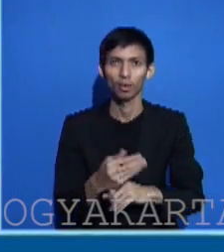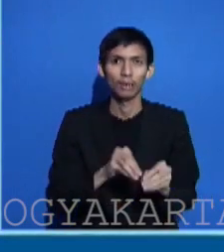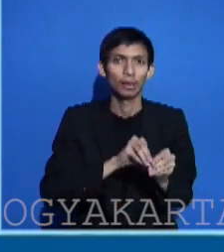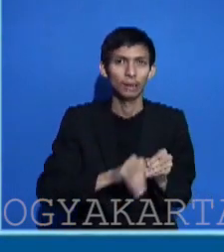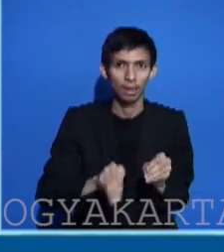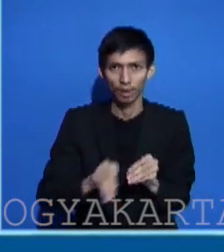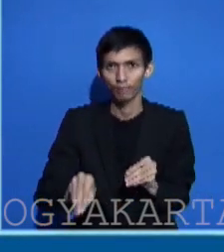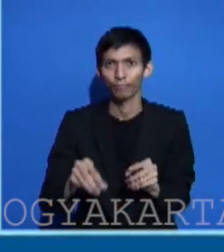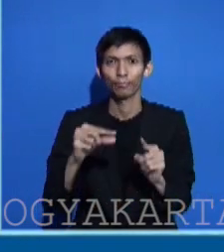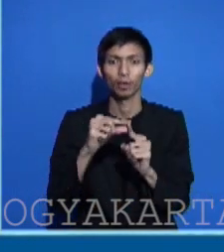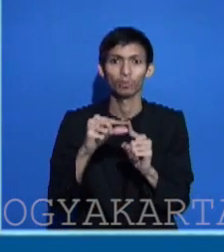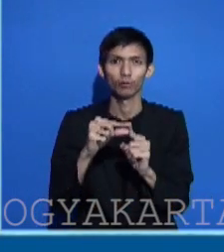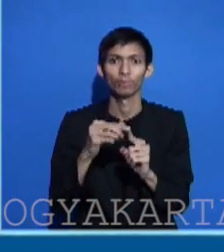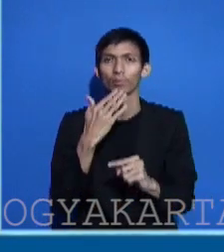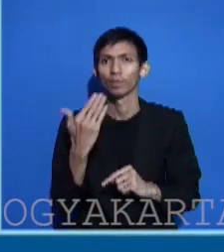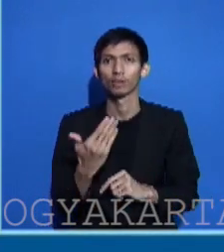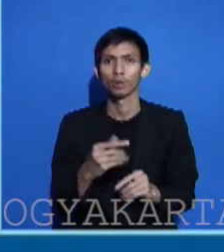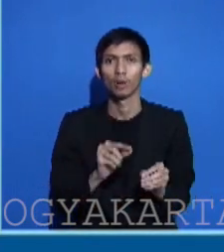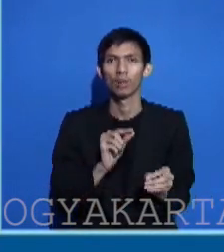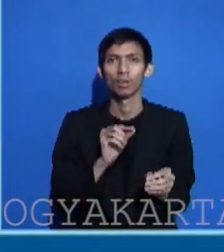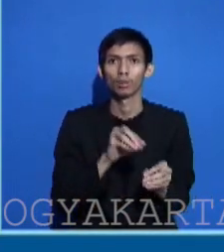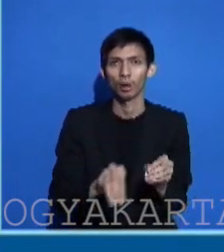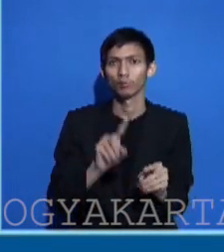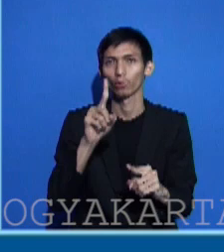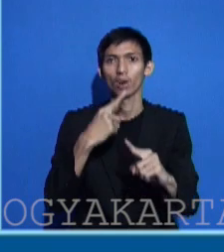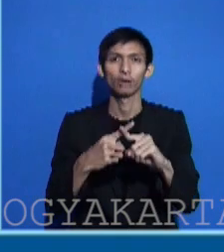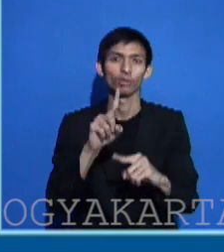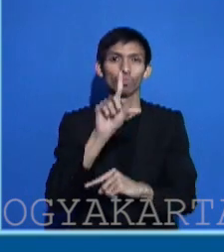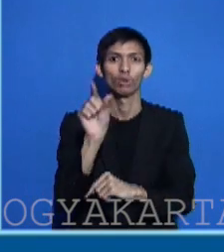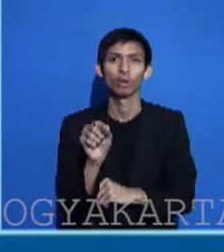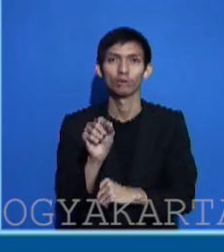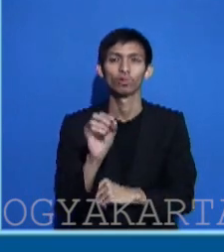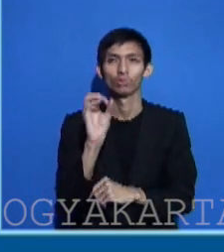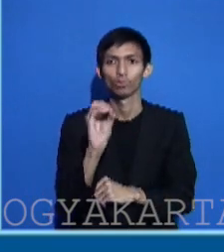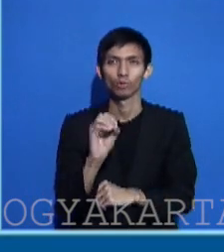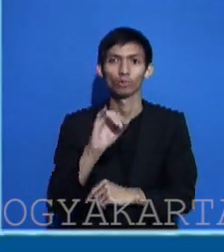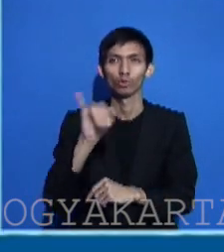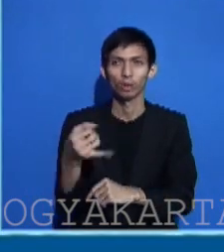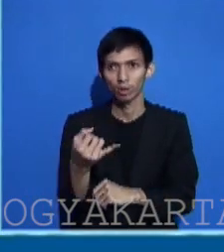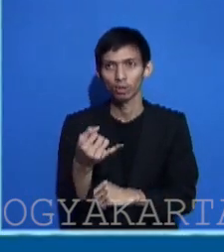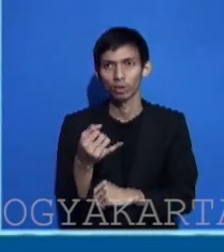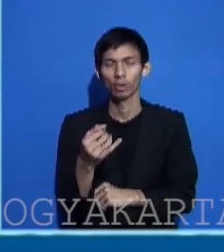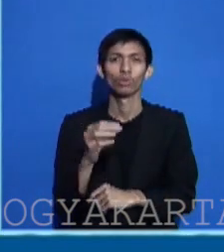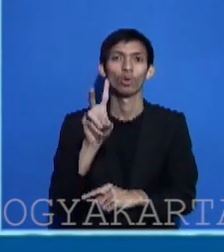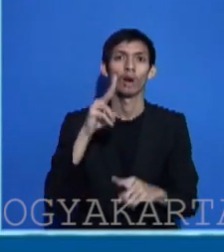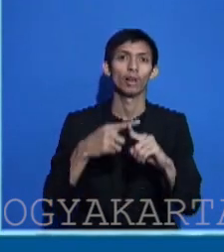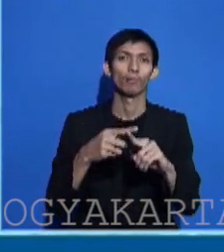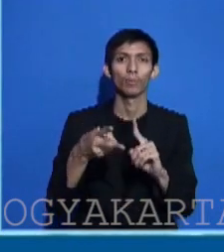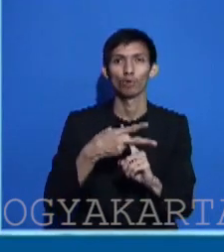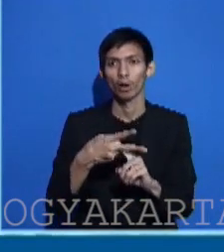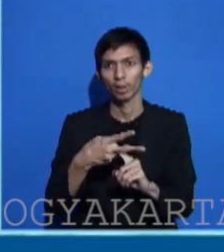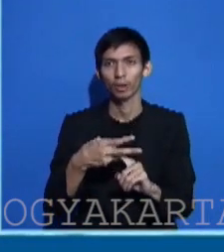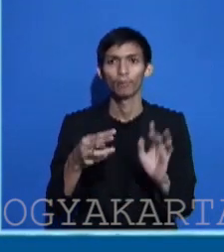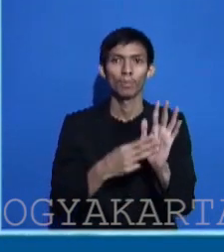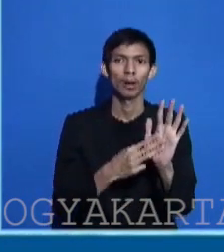polowijo mongso tanam pantun sepisanan Wulan Oktober dumugi Januari kaping kalihipun Februari Mei Lan